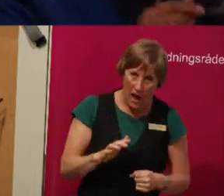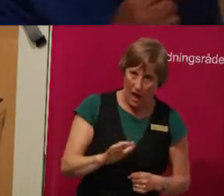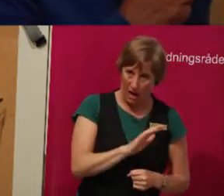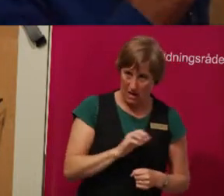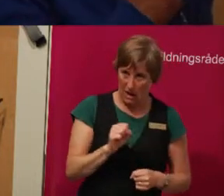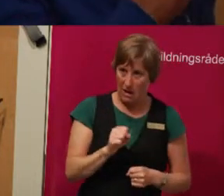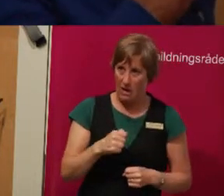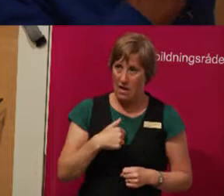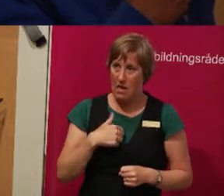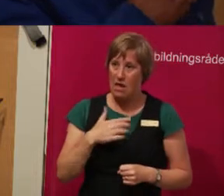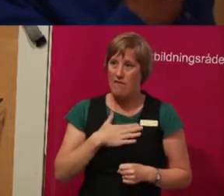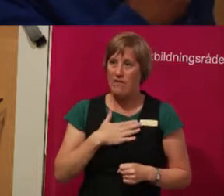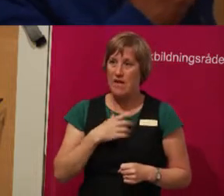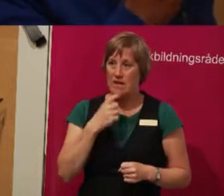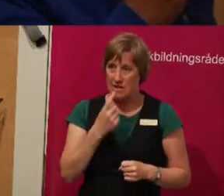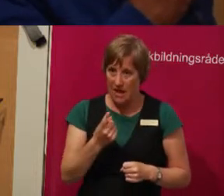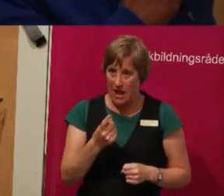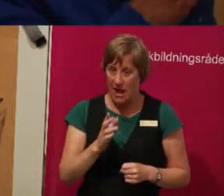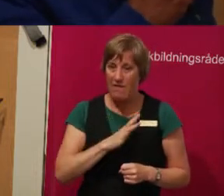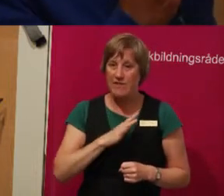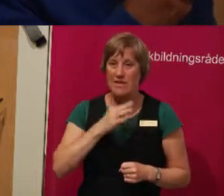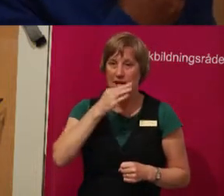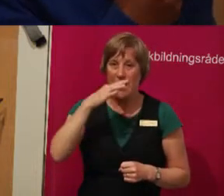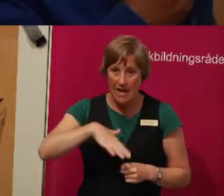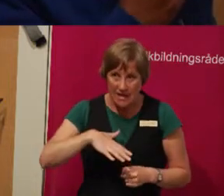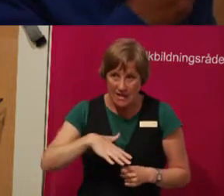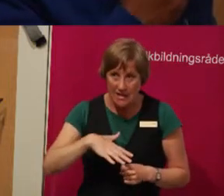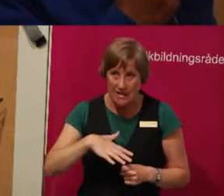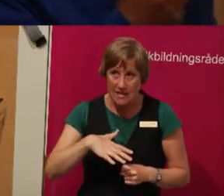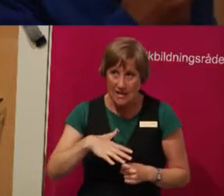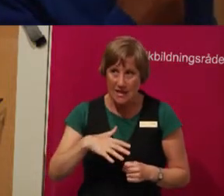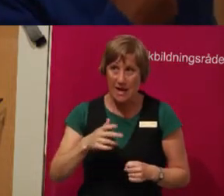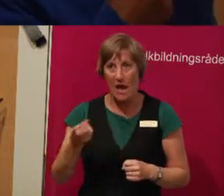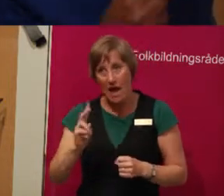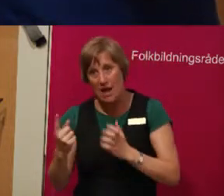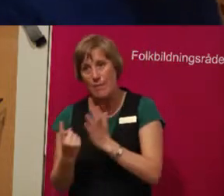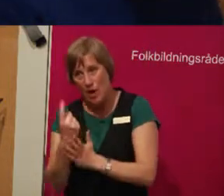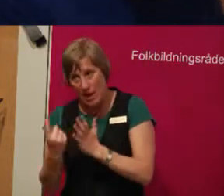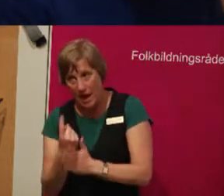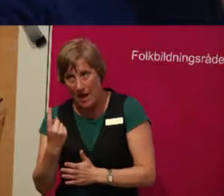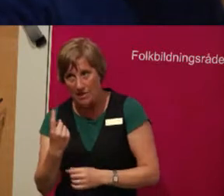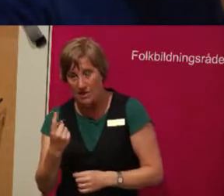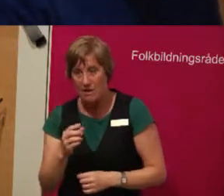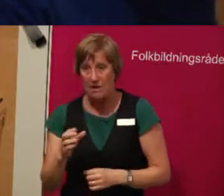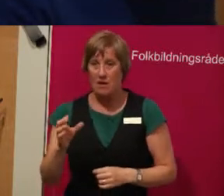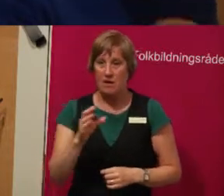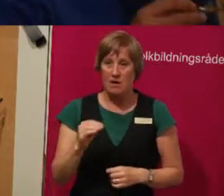finns en fara. Men som också är en möjlighet. När